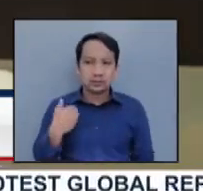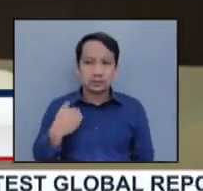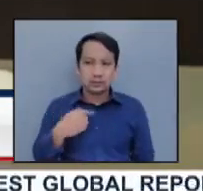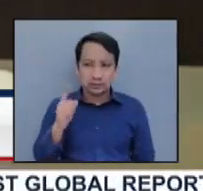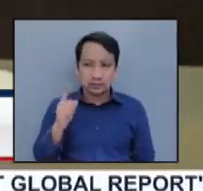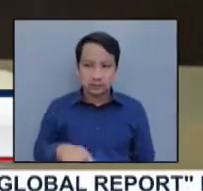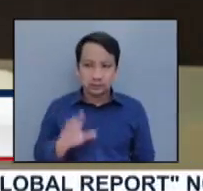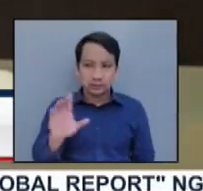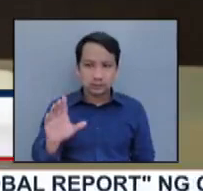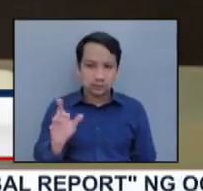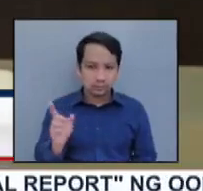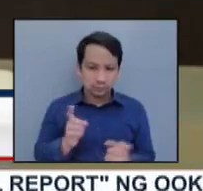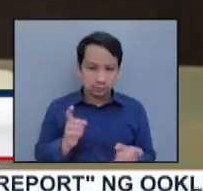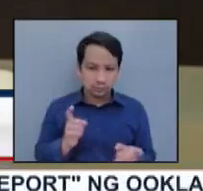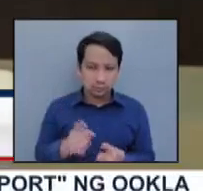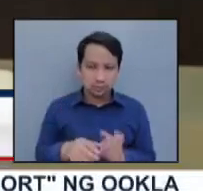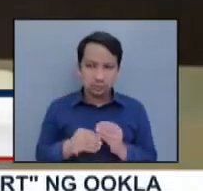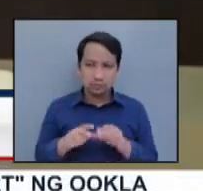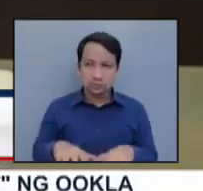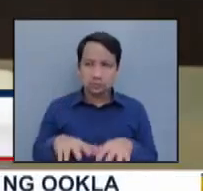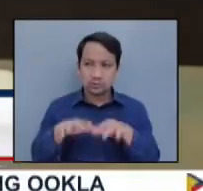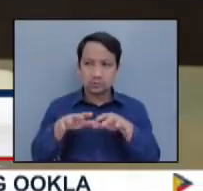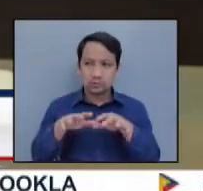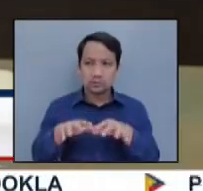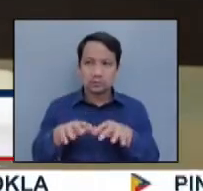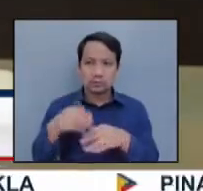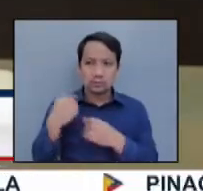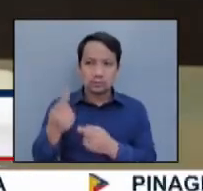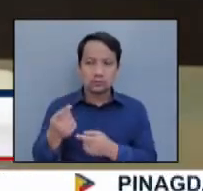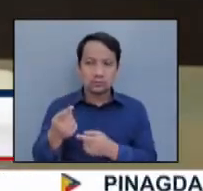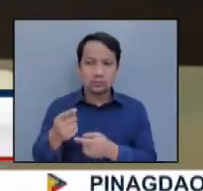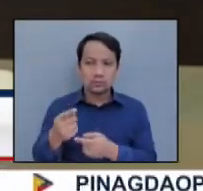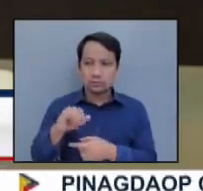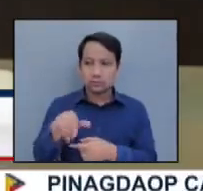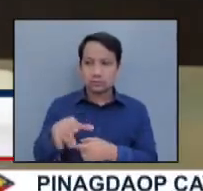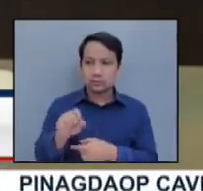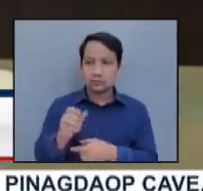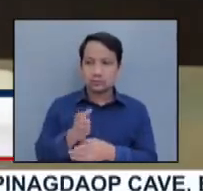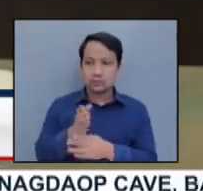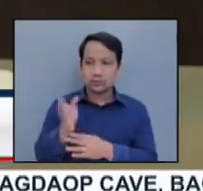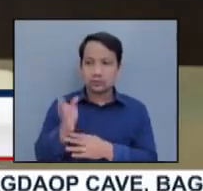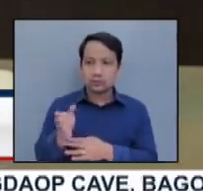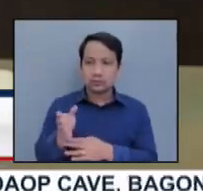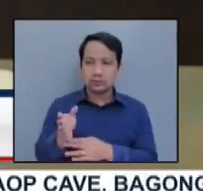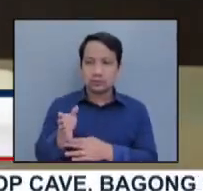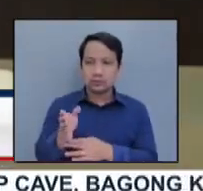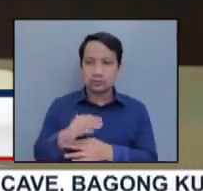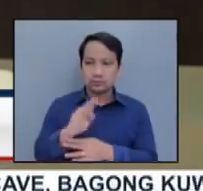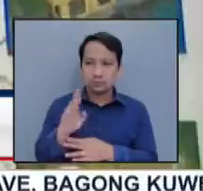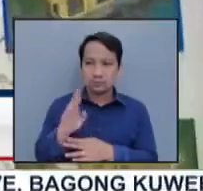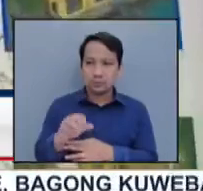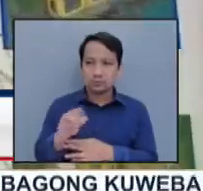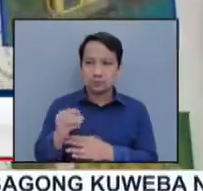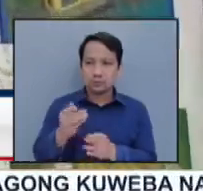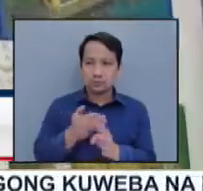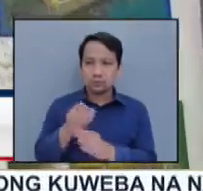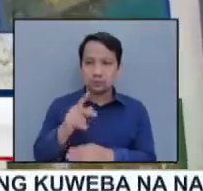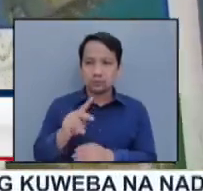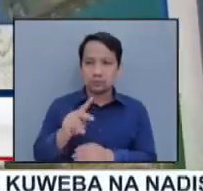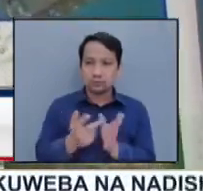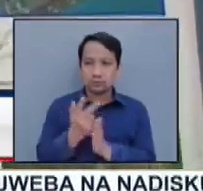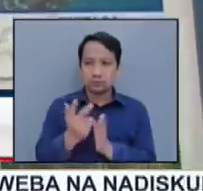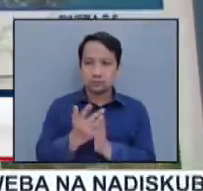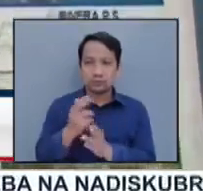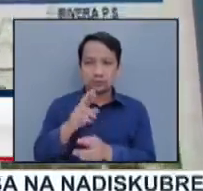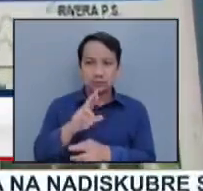i-convey agad yung baha na bumagsak doon sa San Juan River papunta sa Manila Bay through Pasig River. Operational